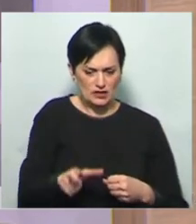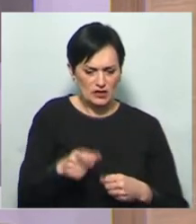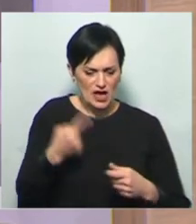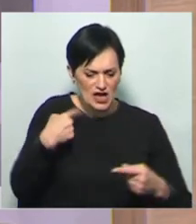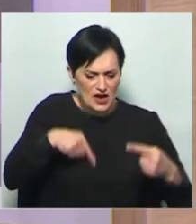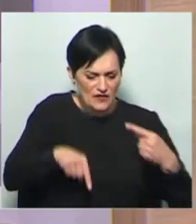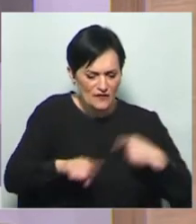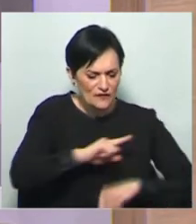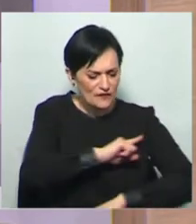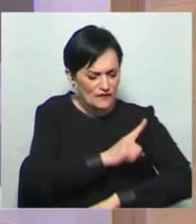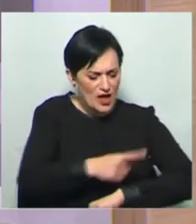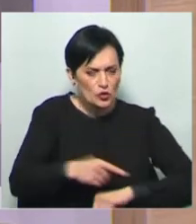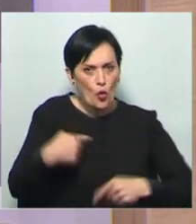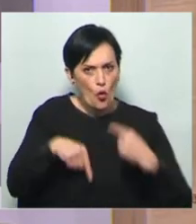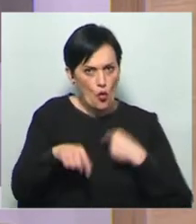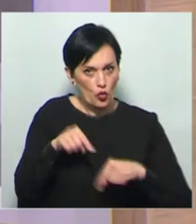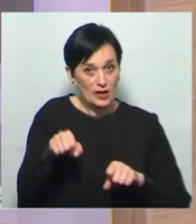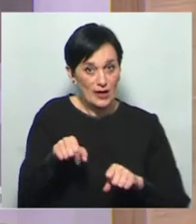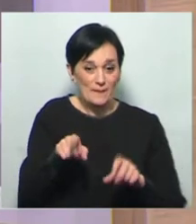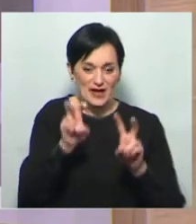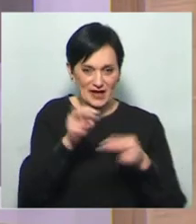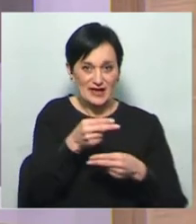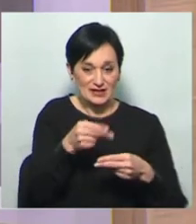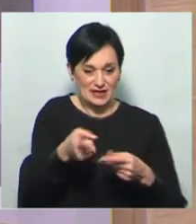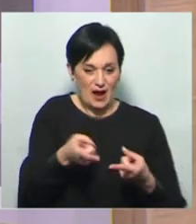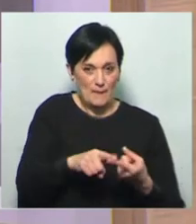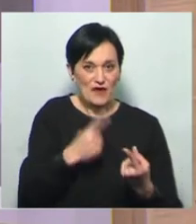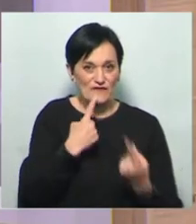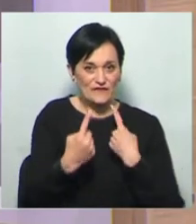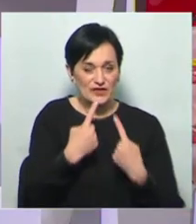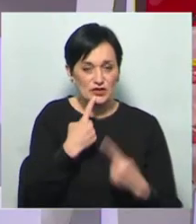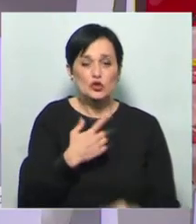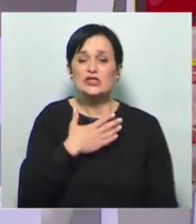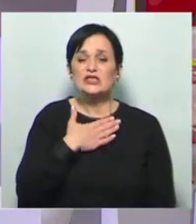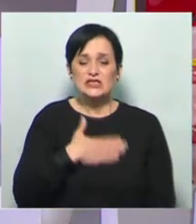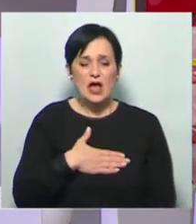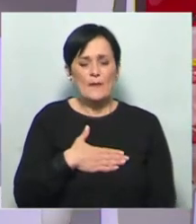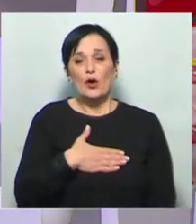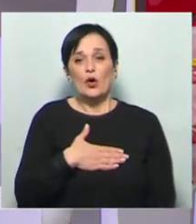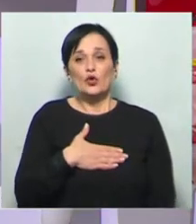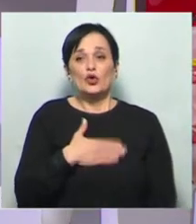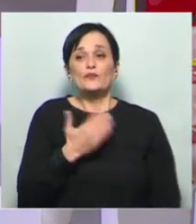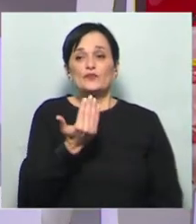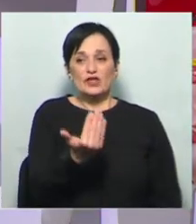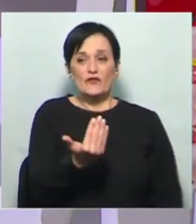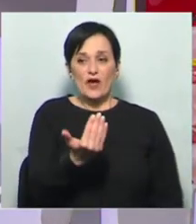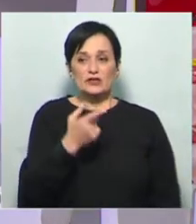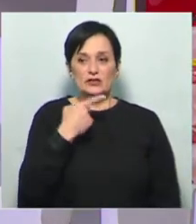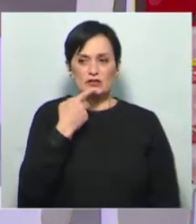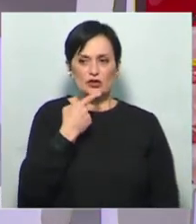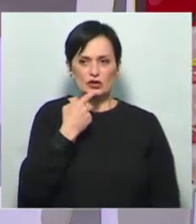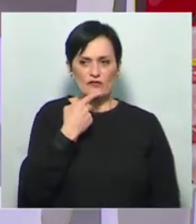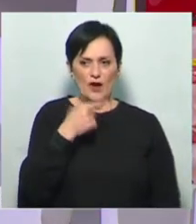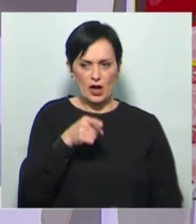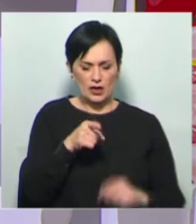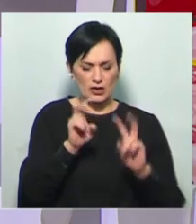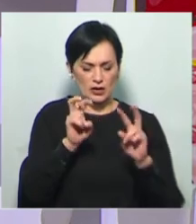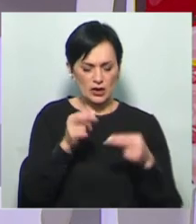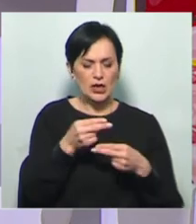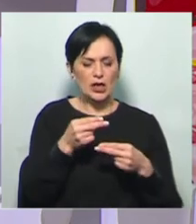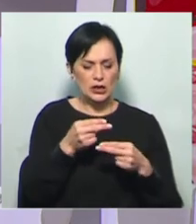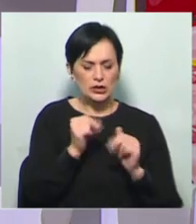მქონე ადამიანების ორგანიზმში. მოდით აი ამ თემაზე ვისაუბროთ. სიამოვნებით, უბრალოდ თქვენს ბრძანებით ამ თემაზე სუმიდის ლაპარაკი